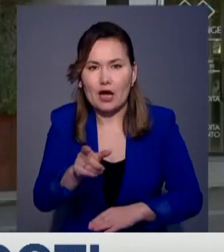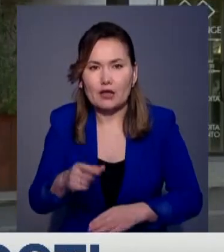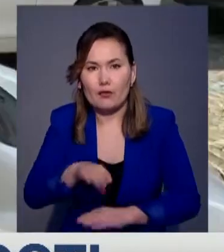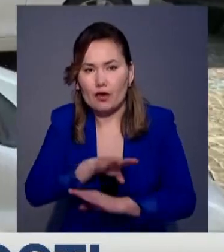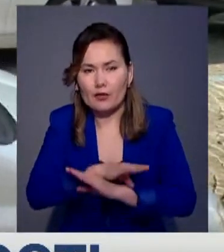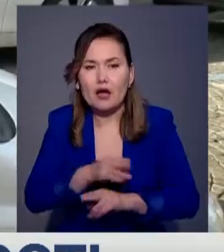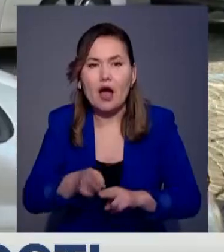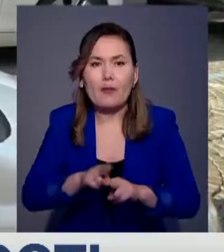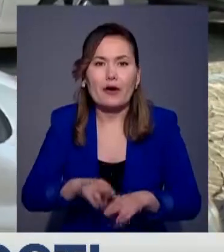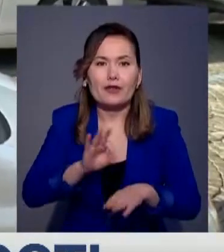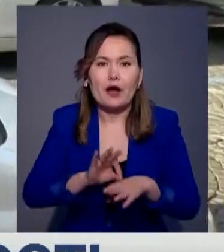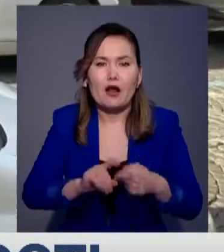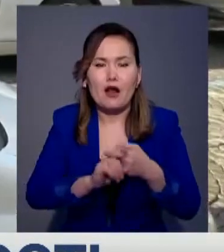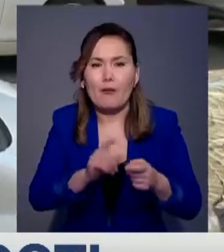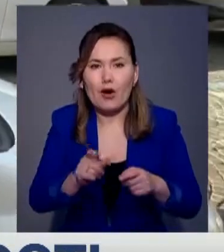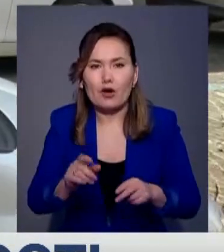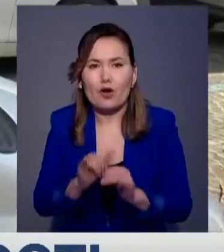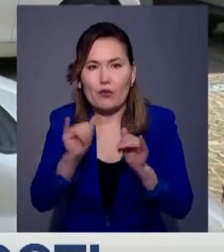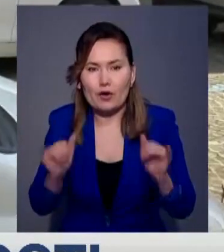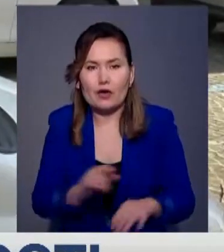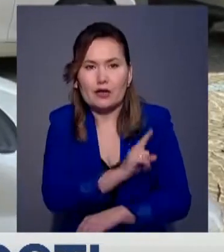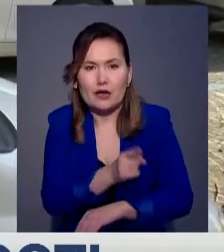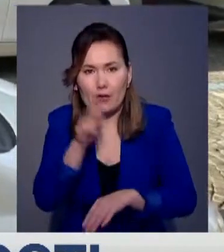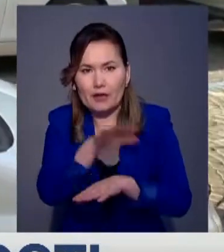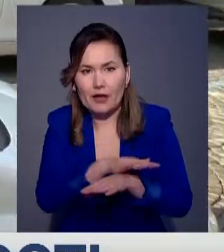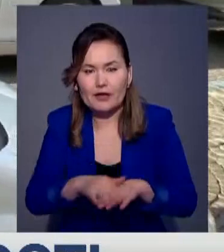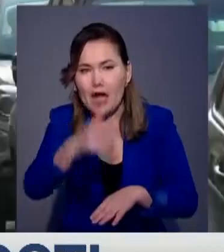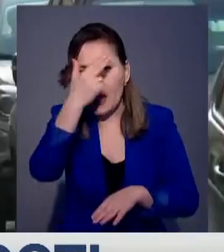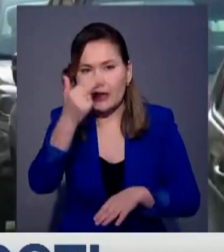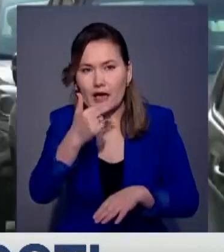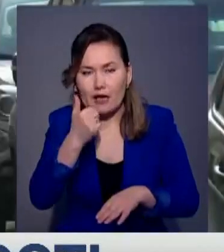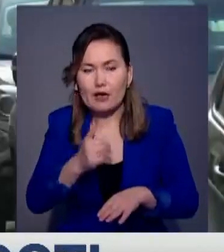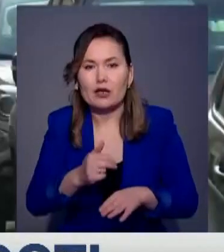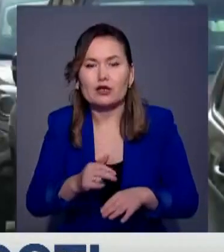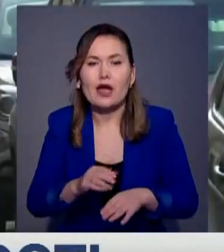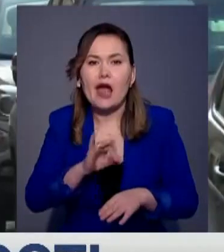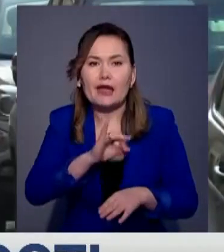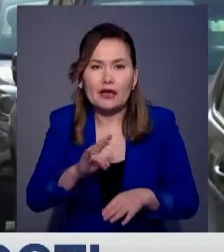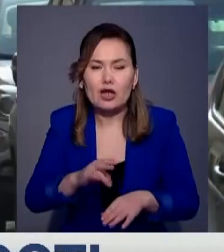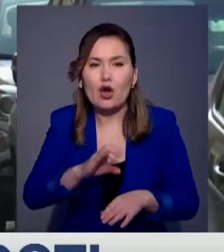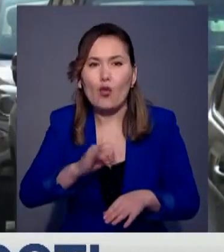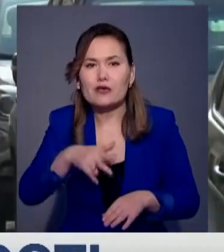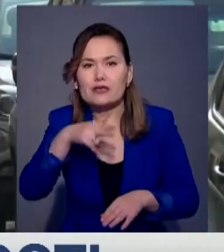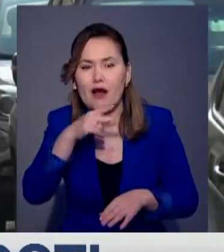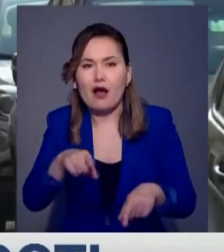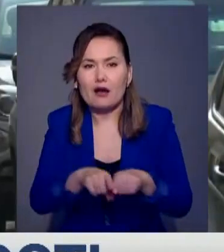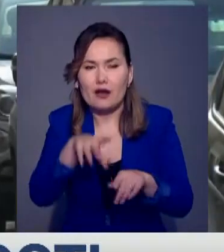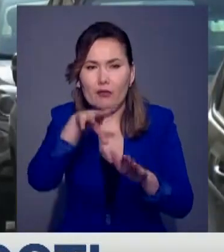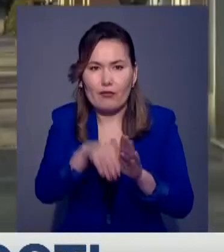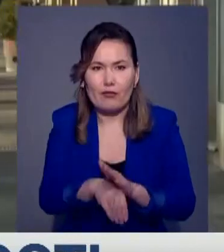жуықтайды. Соңғы күндері науқастар саны күрт артып кеткен елдердің қатарында Италиядан бөлек Иран мен Оңтүстік Корея да